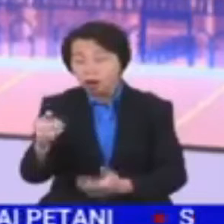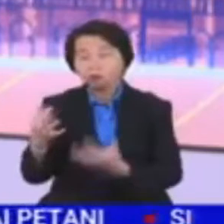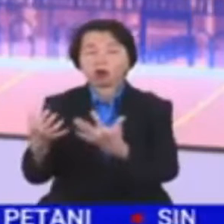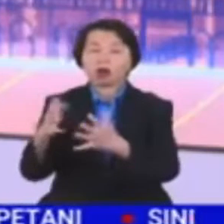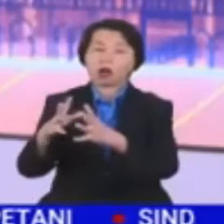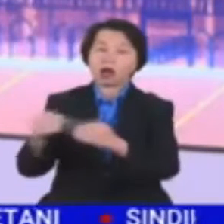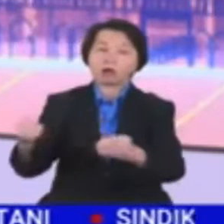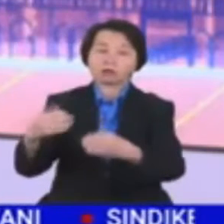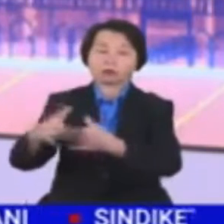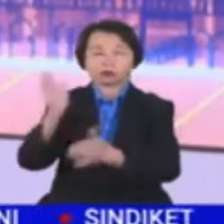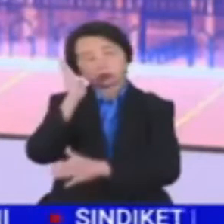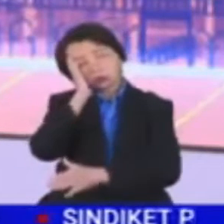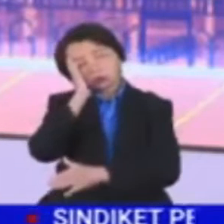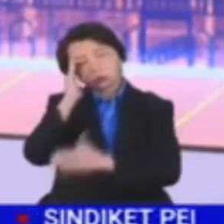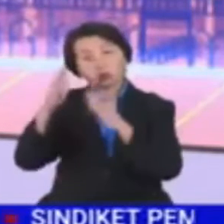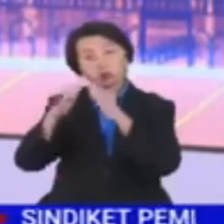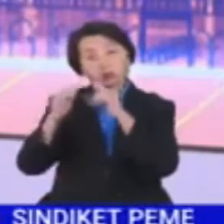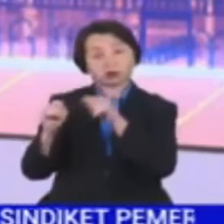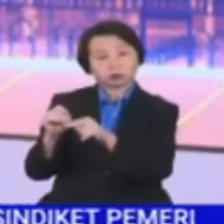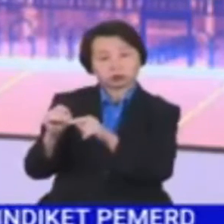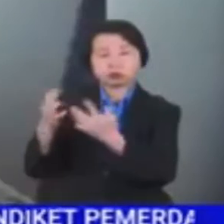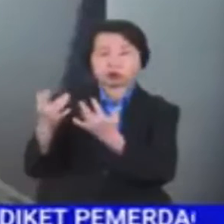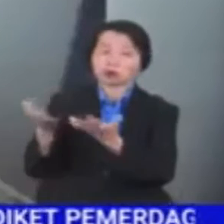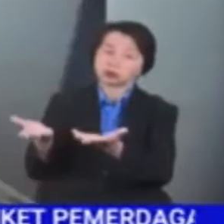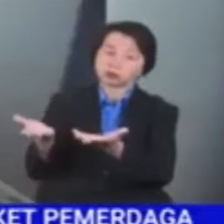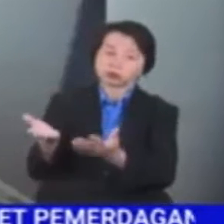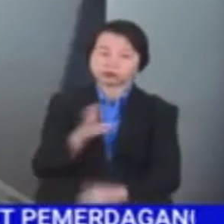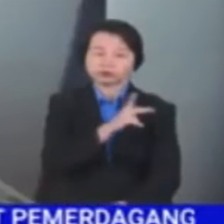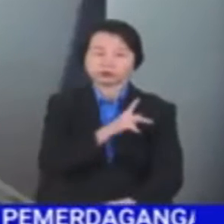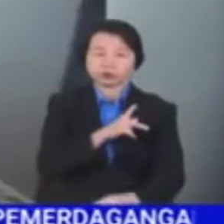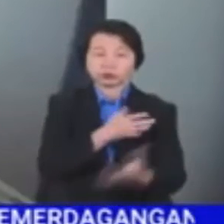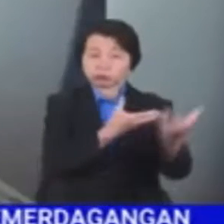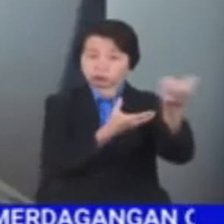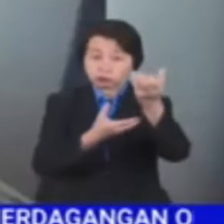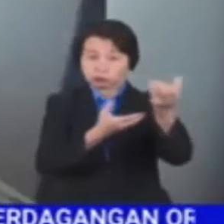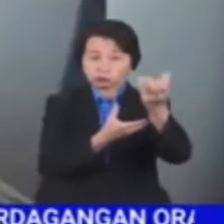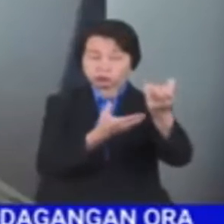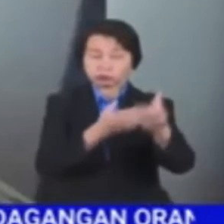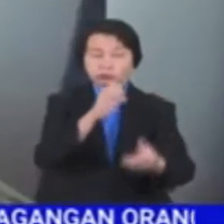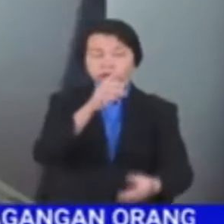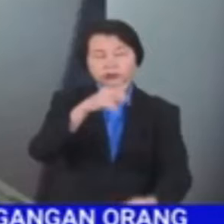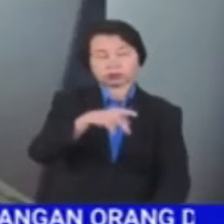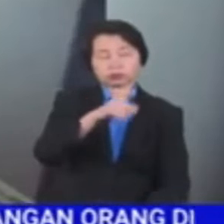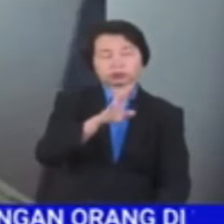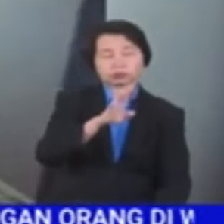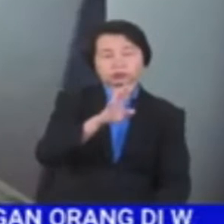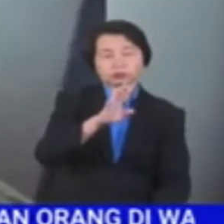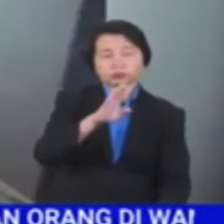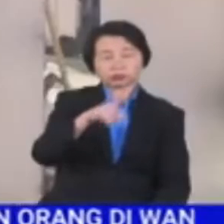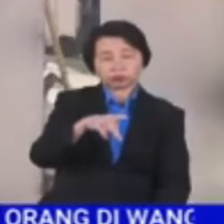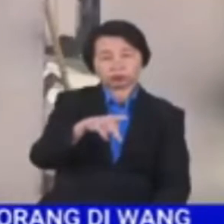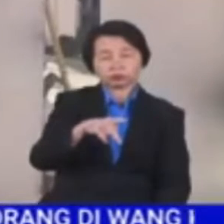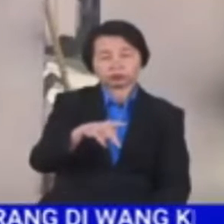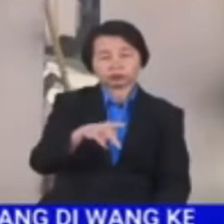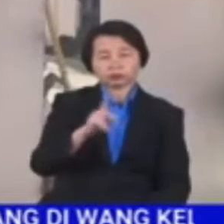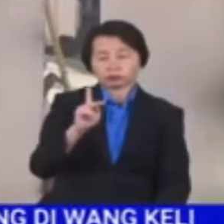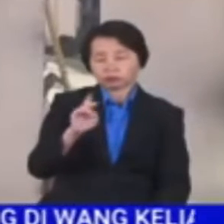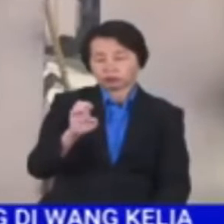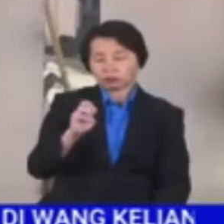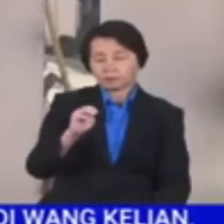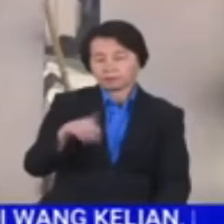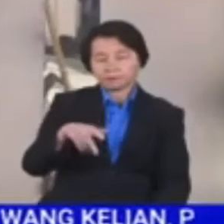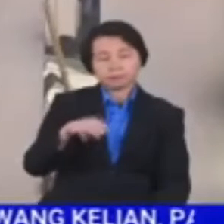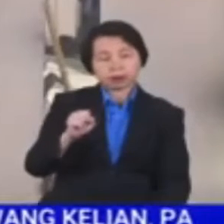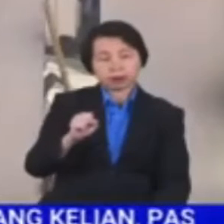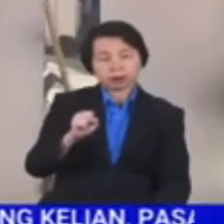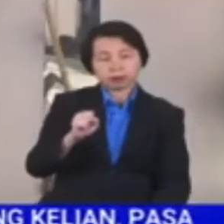rentung di bilik tidur rumah berkenaan ketua Balai Bomba dan penyelamat bbp4b penolong penguasa Bombay Muhammad